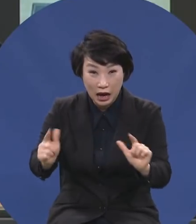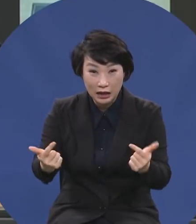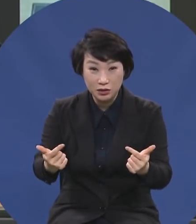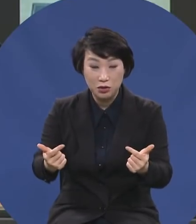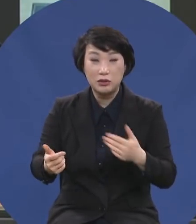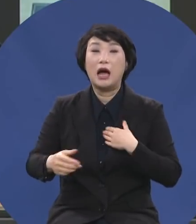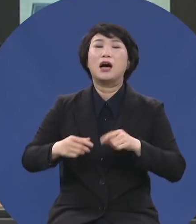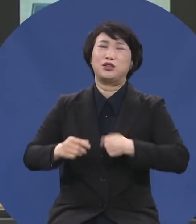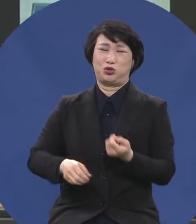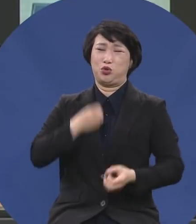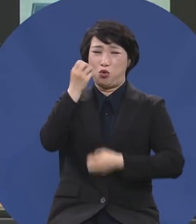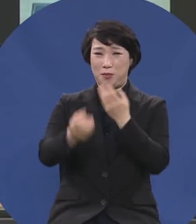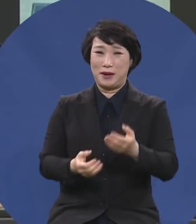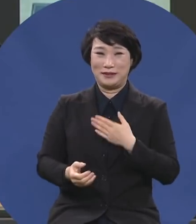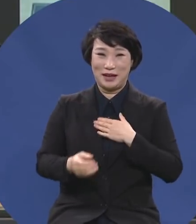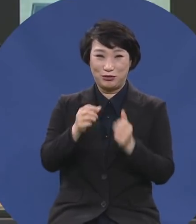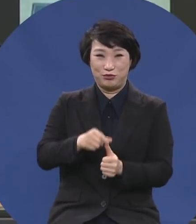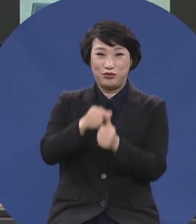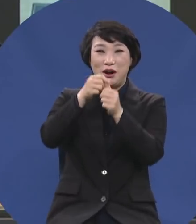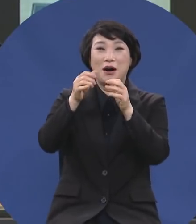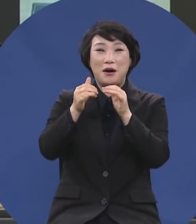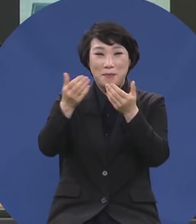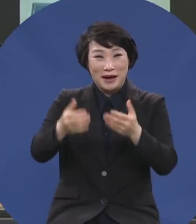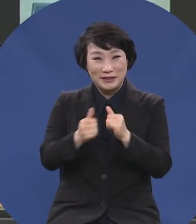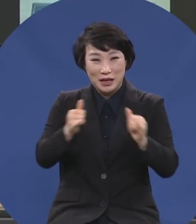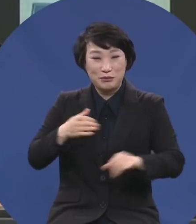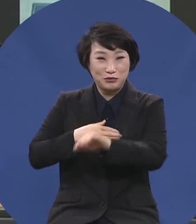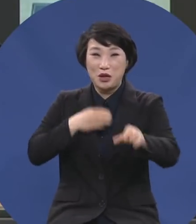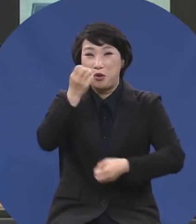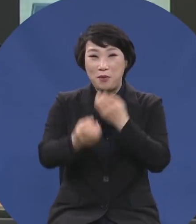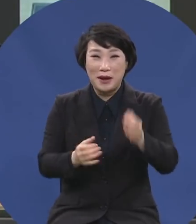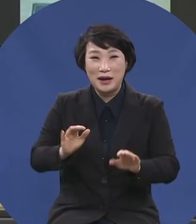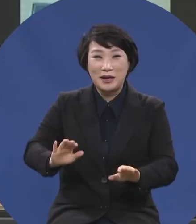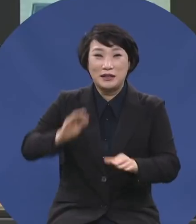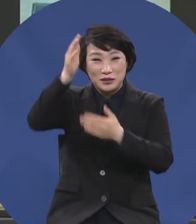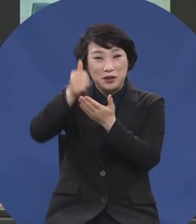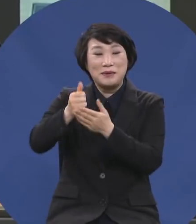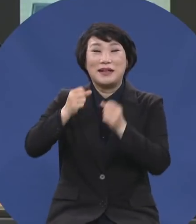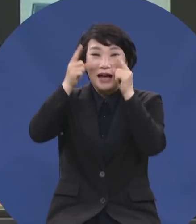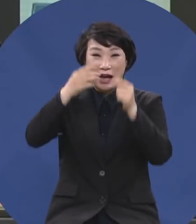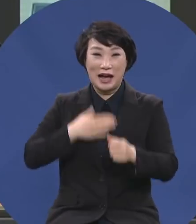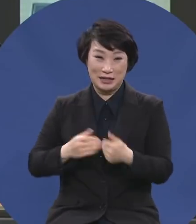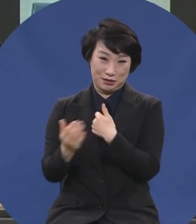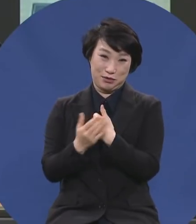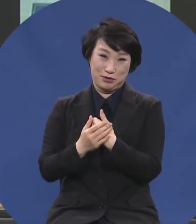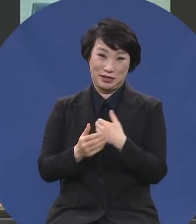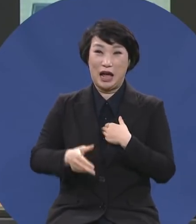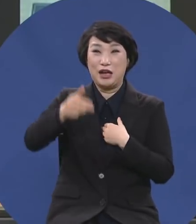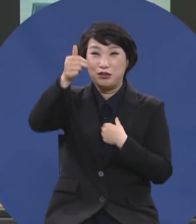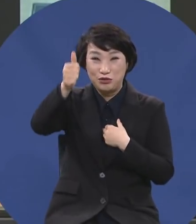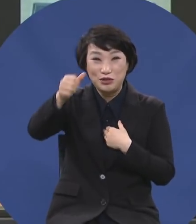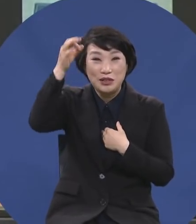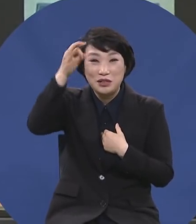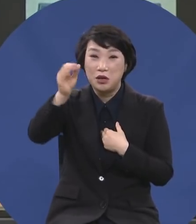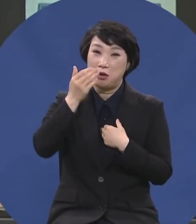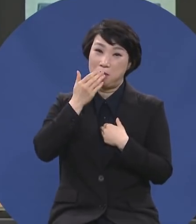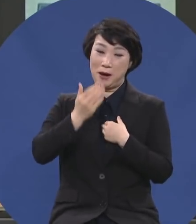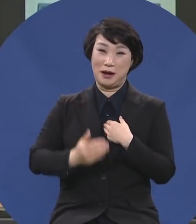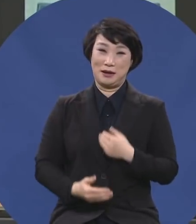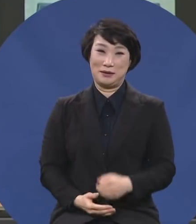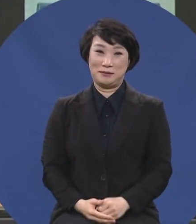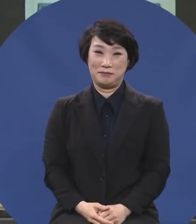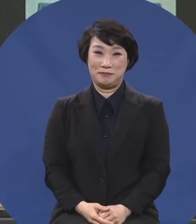스스로 고백해서 구원받은 자의 고백, 성령이 깨닫고 알게 하심으로 나의 주라 시인한다 이 말입니다.